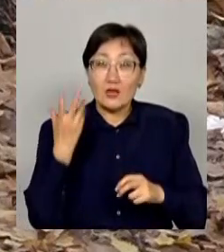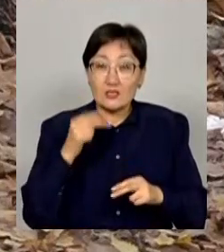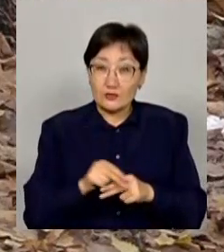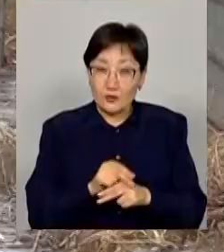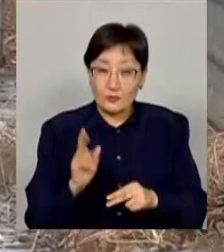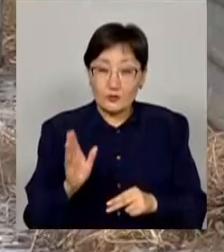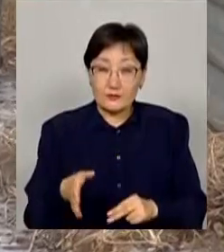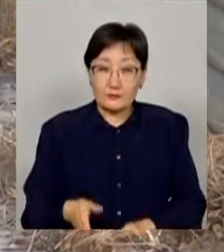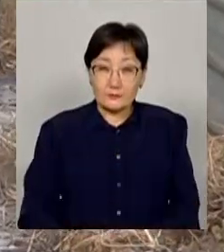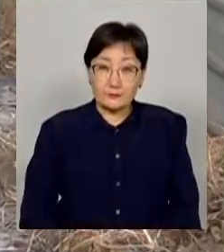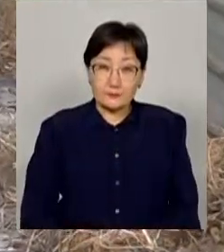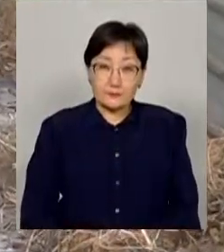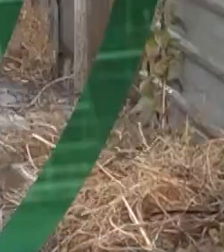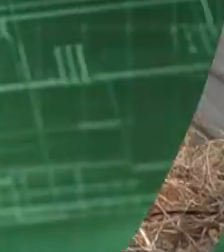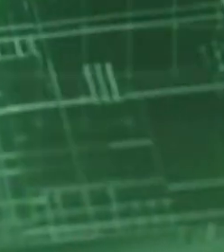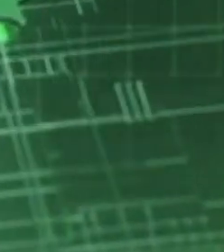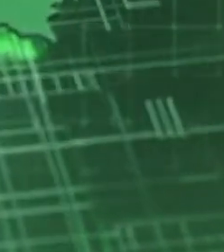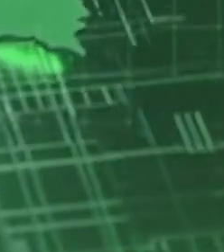кездесудің нәтижесі сәлден соң.